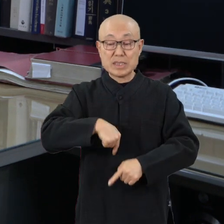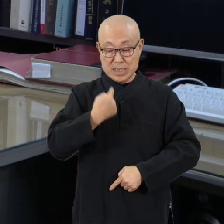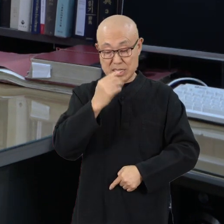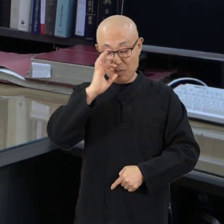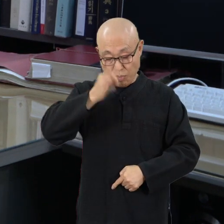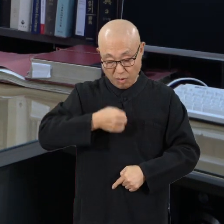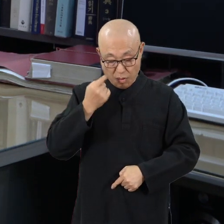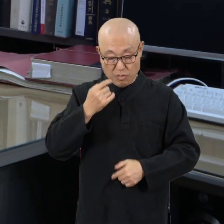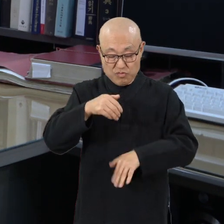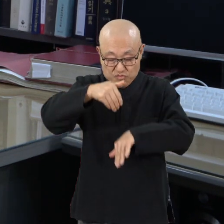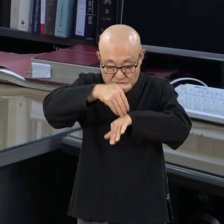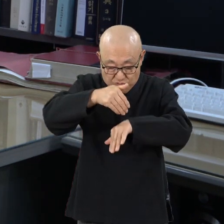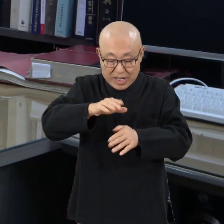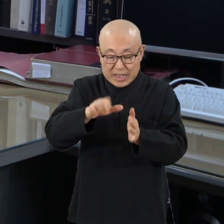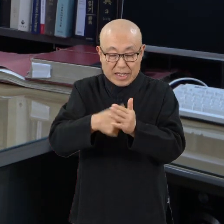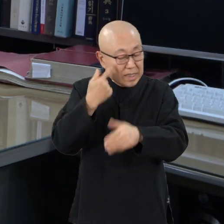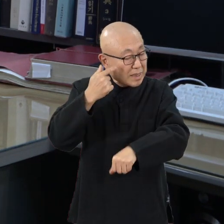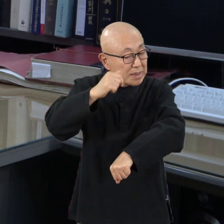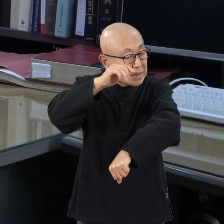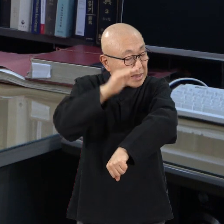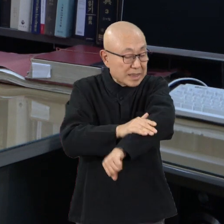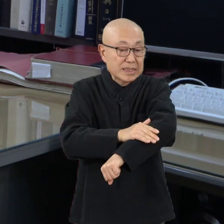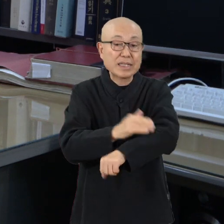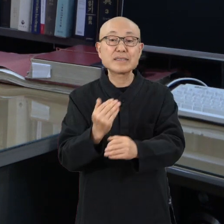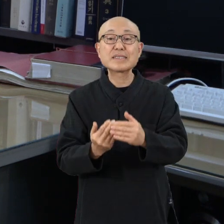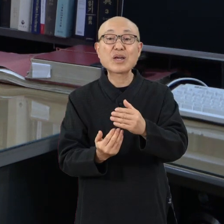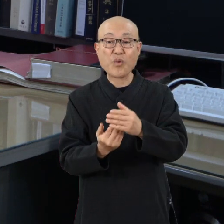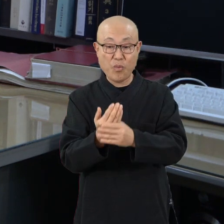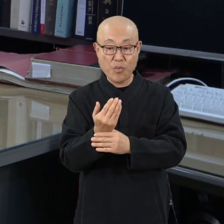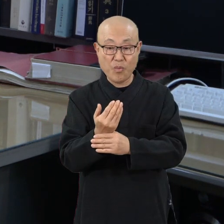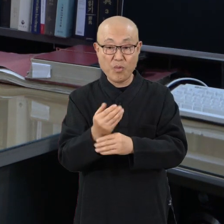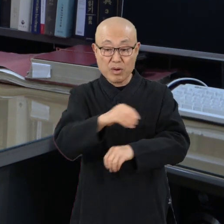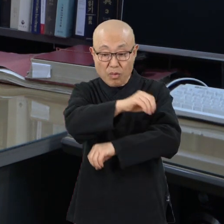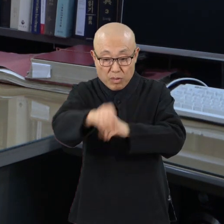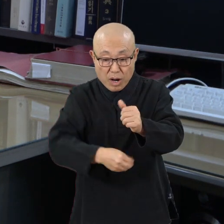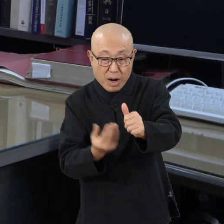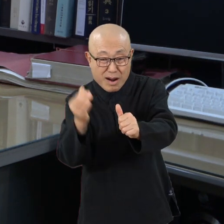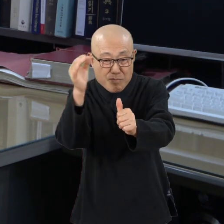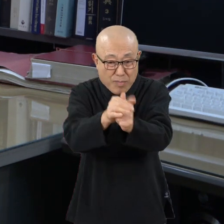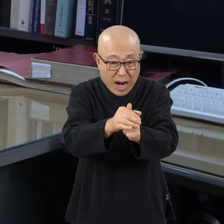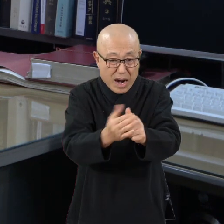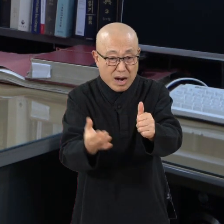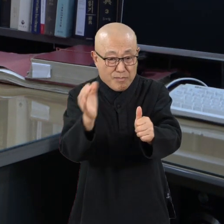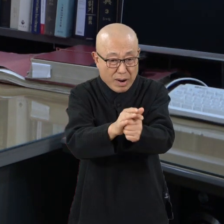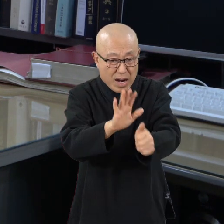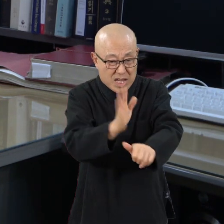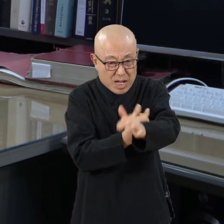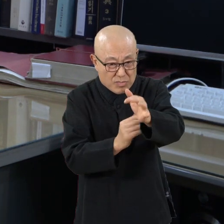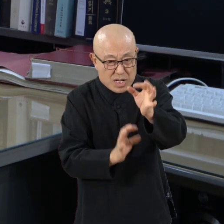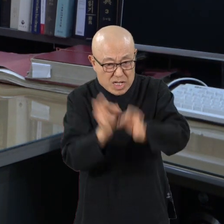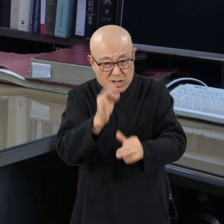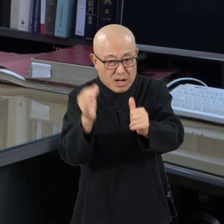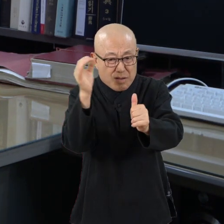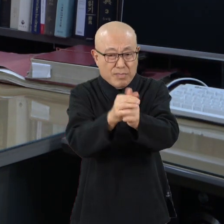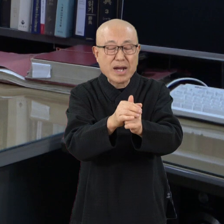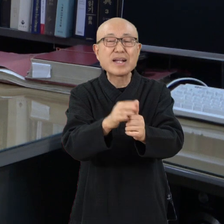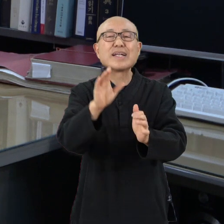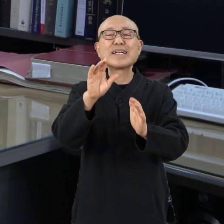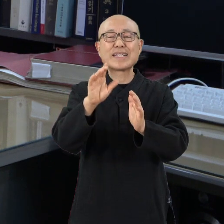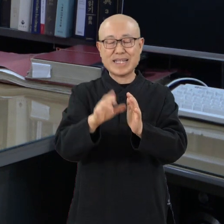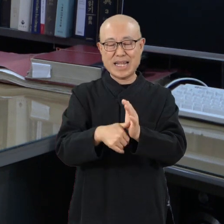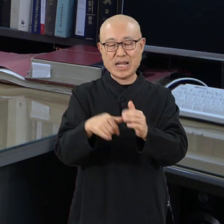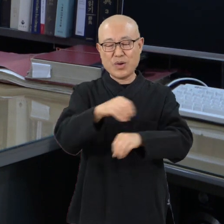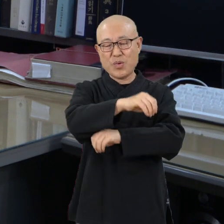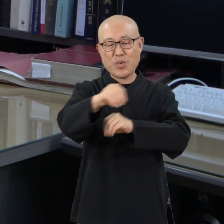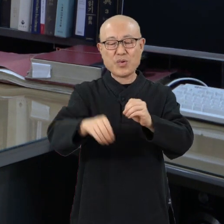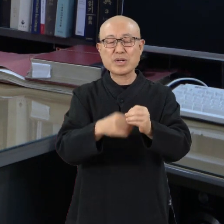수행정진할 때는 이거는 지혜의 법칙이 되고, 남에게 적용해서 함부로 그 속단할 때는